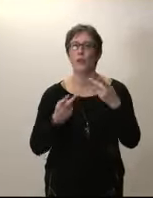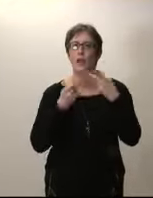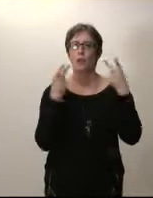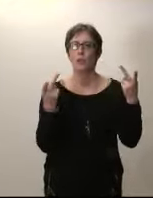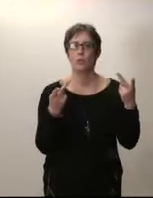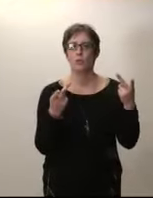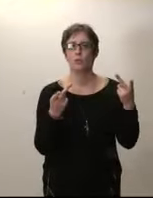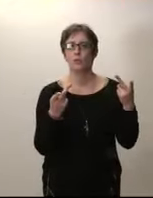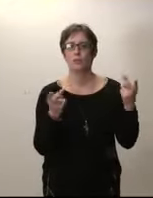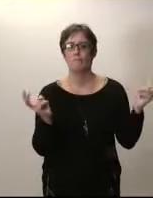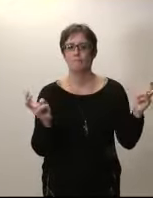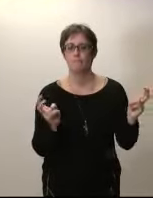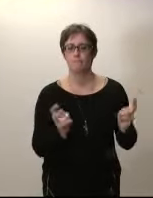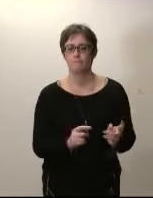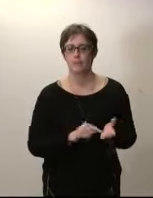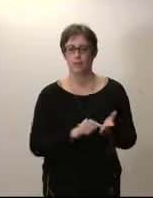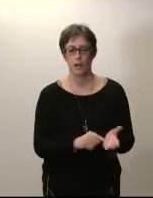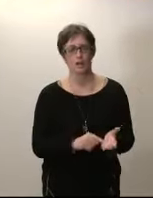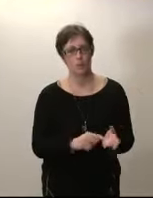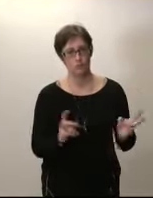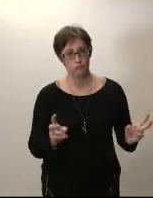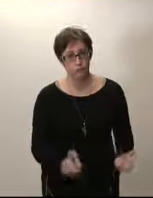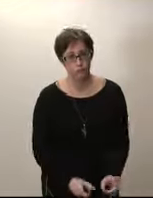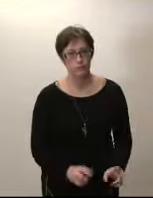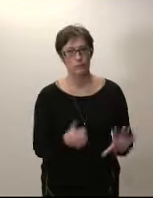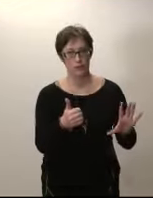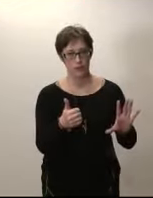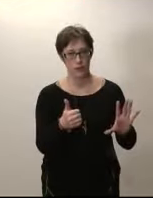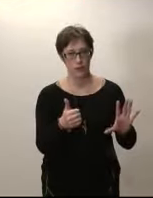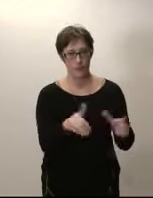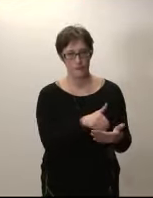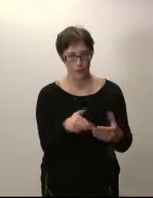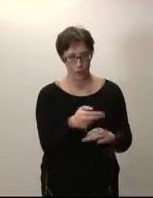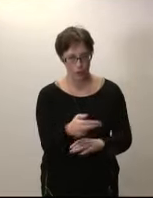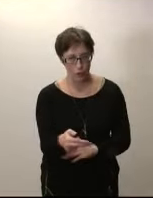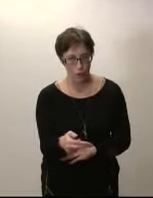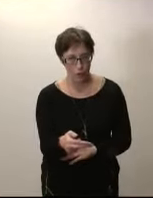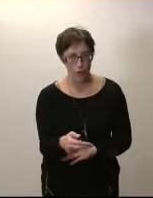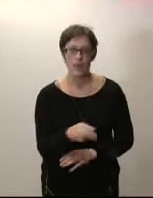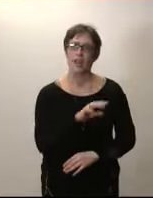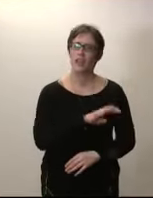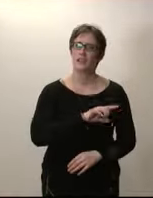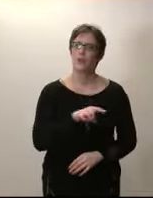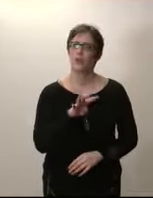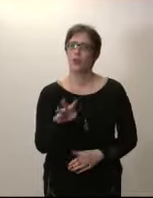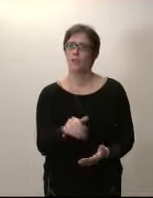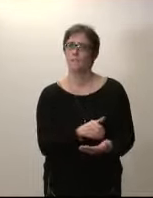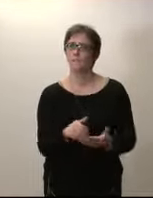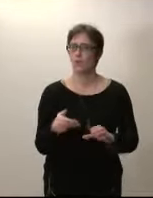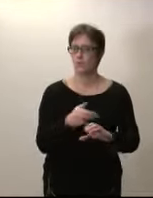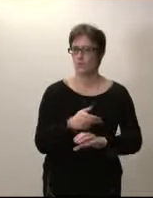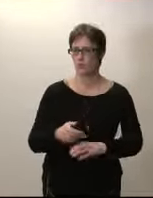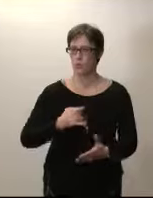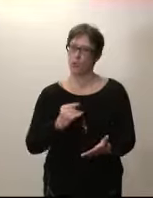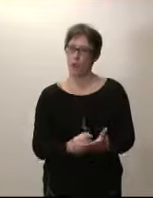de baisse de la dette et 4,4 millions d'euros d'augmentation des impôts.